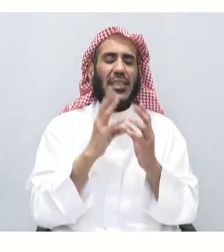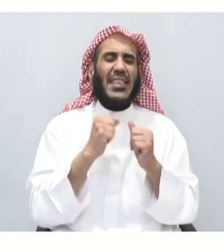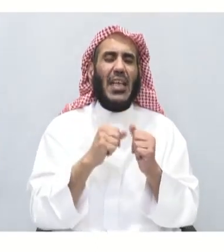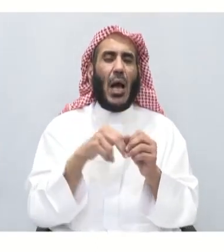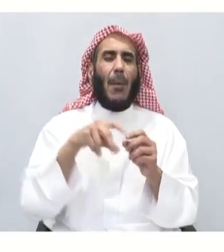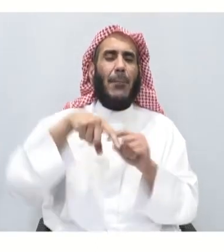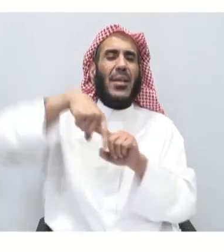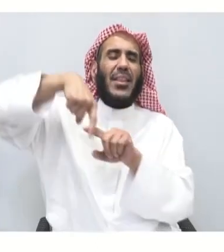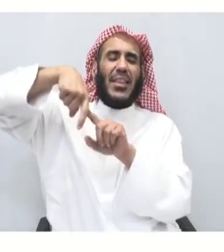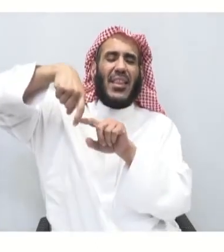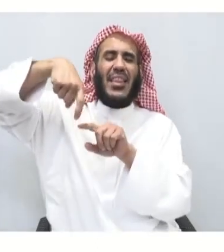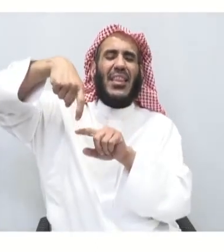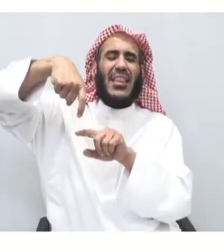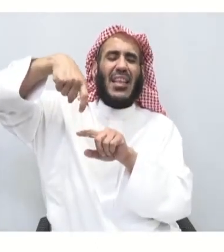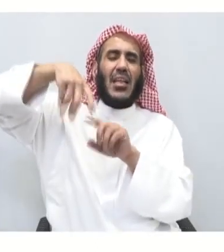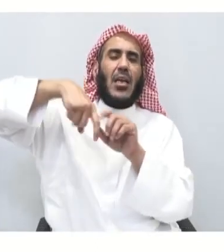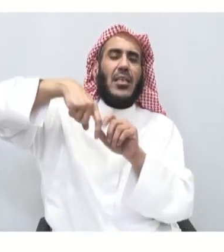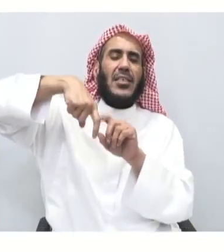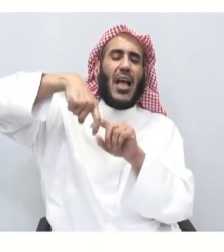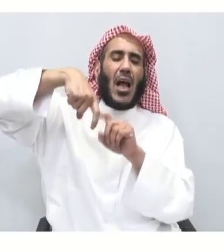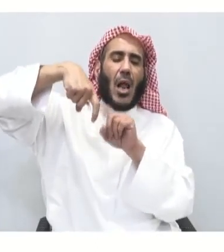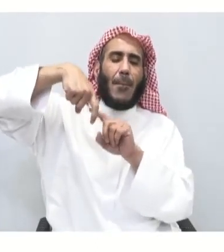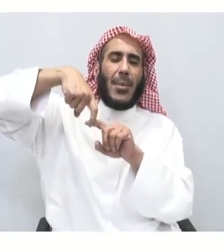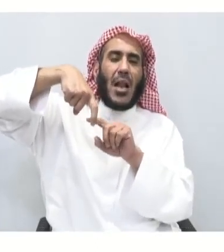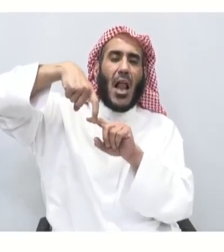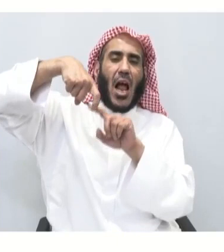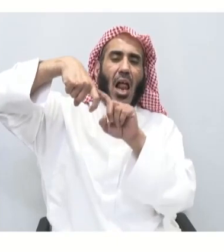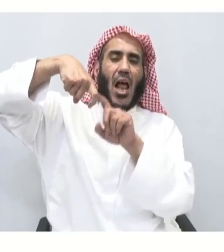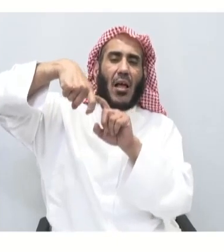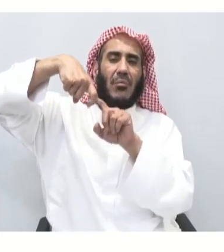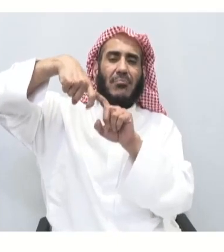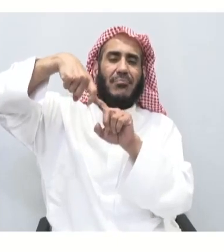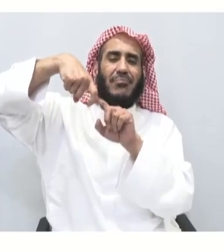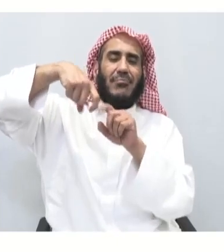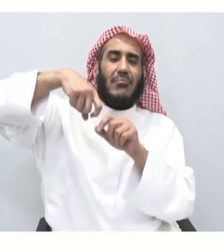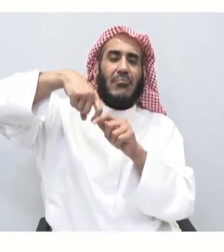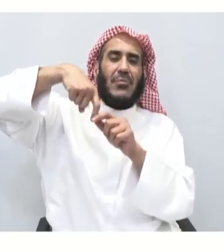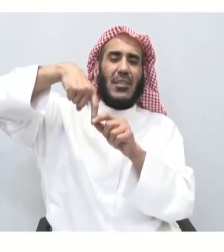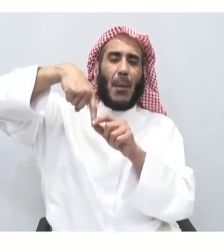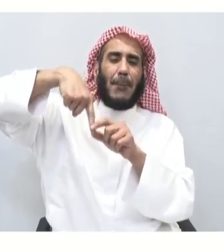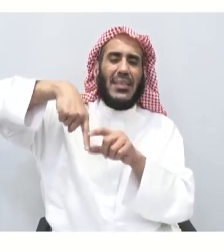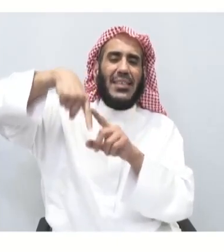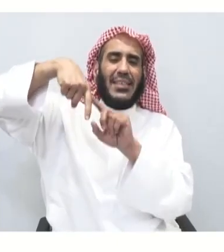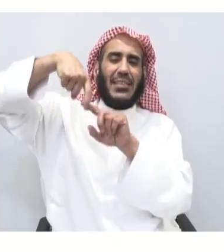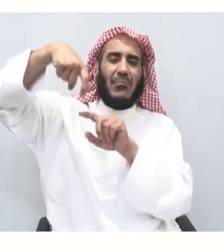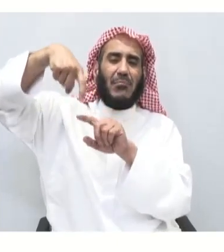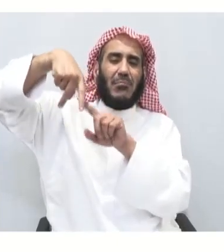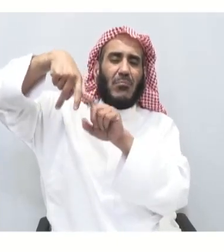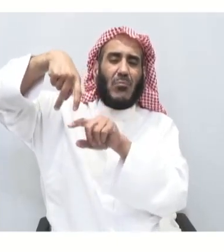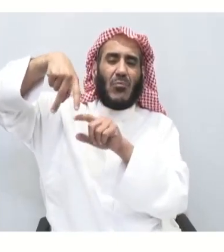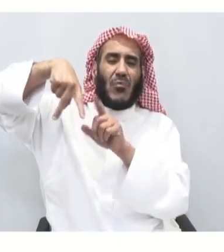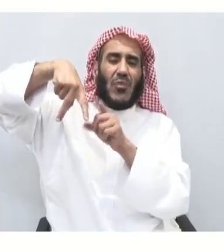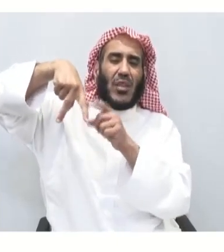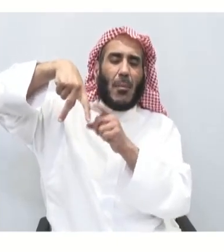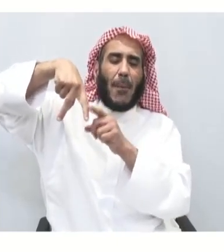الفخذ الخلفيه تتحرك الساق الى الاعلى اما عندما تنبسط العضله عضله الفخذ